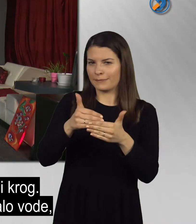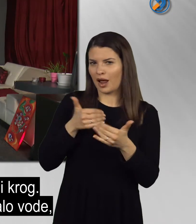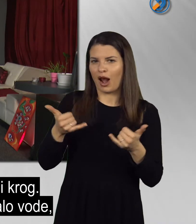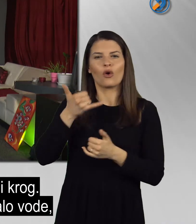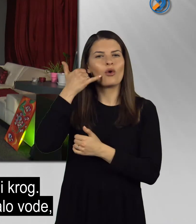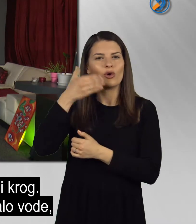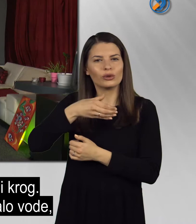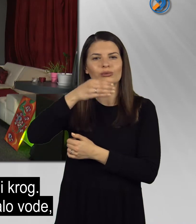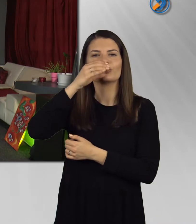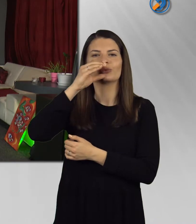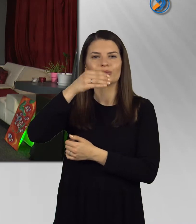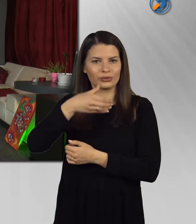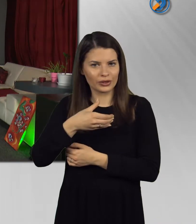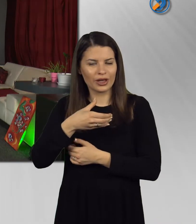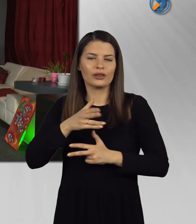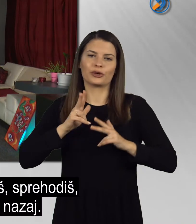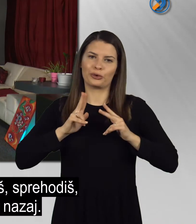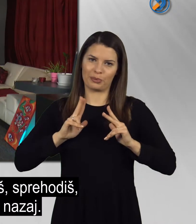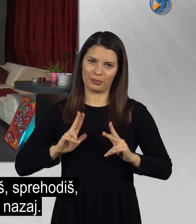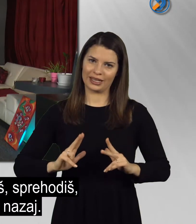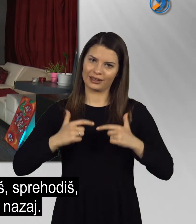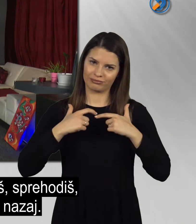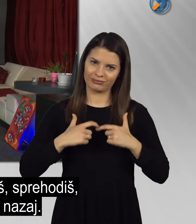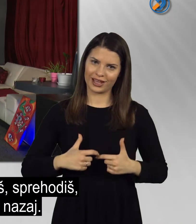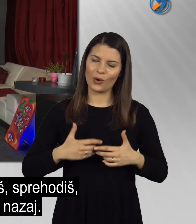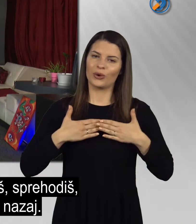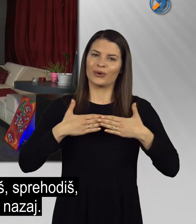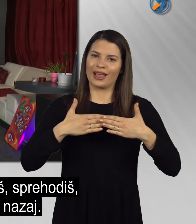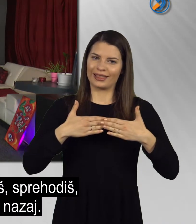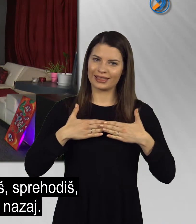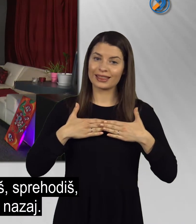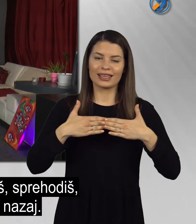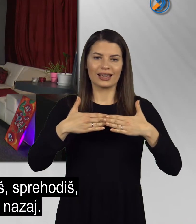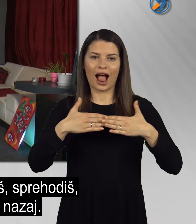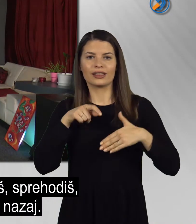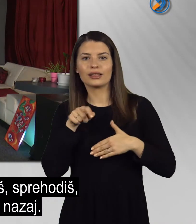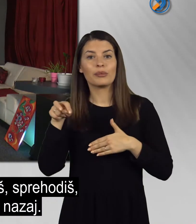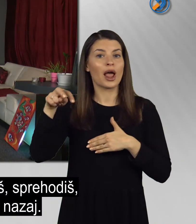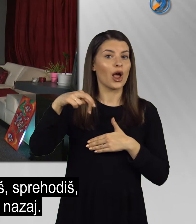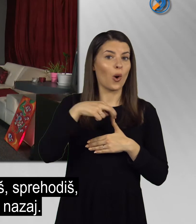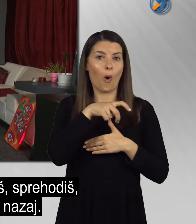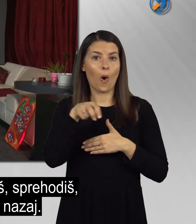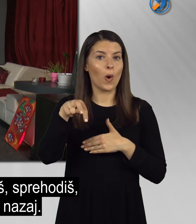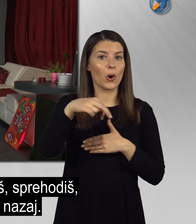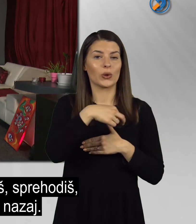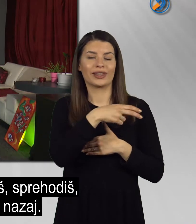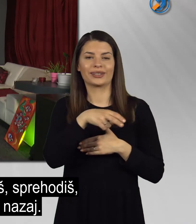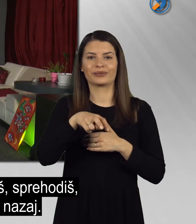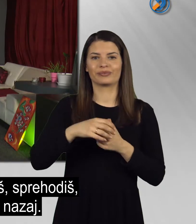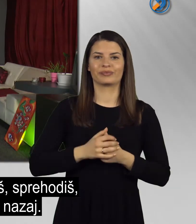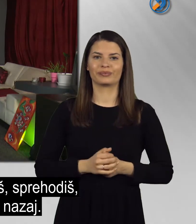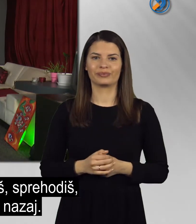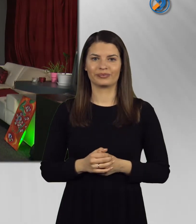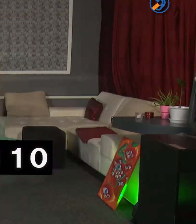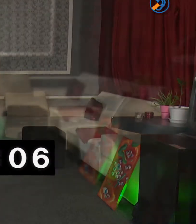Predtem spiješ malo vode. Malo se umiriš. Nadihaš, sprehodiš. Mi smo pa kmalu